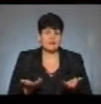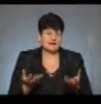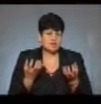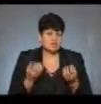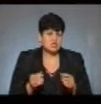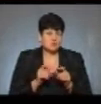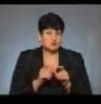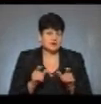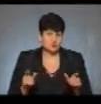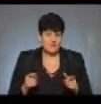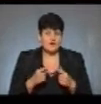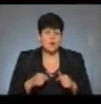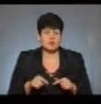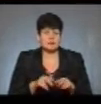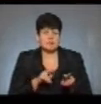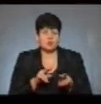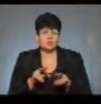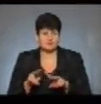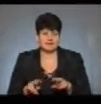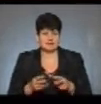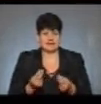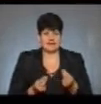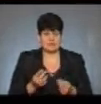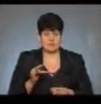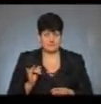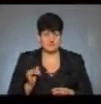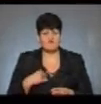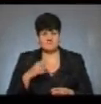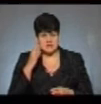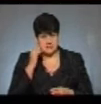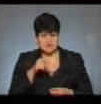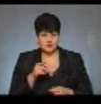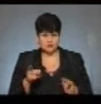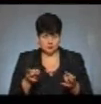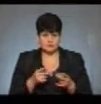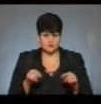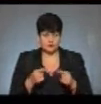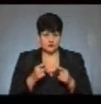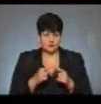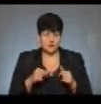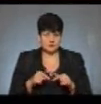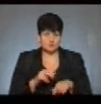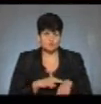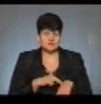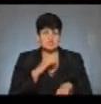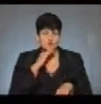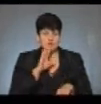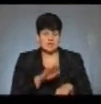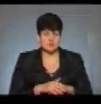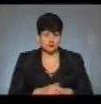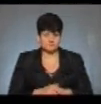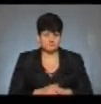якась установа, так, орган, який контролюватиме азартні ігри. Чи вважаєте ви, що потрібно створювати такий орган, чи поліції достатньо, прокуратури?